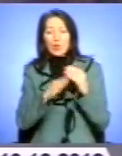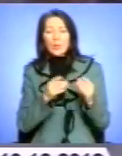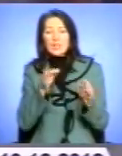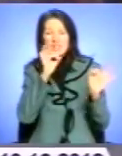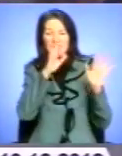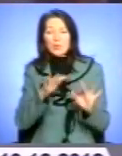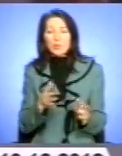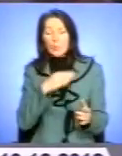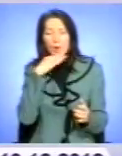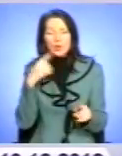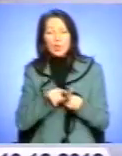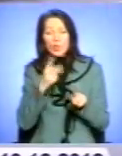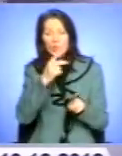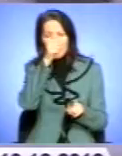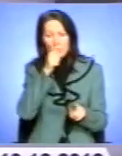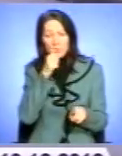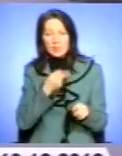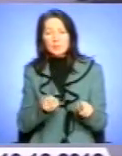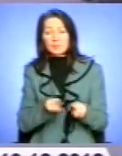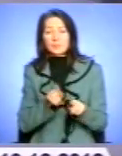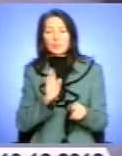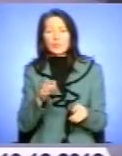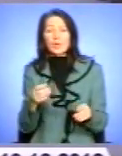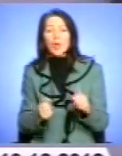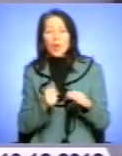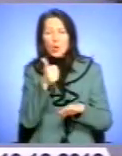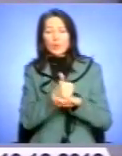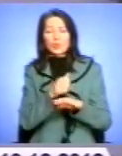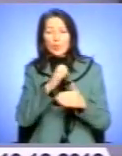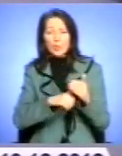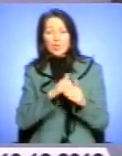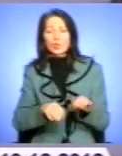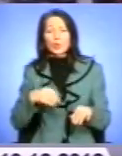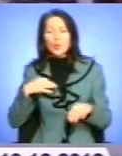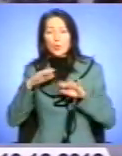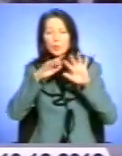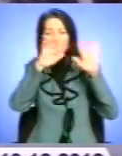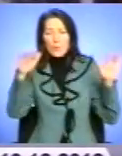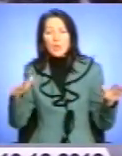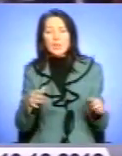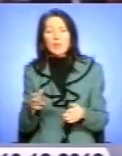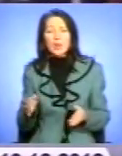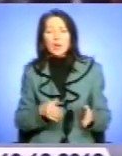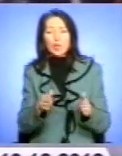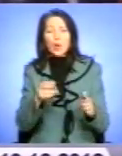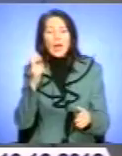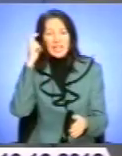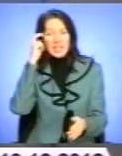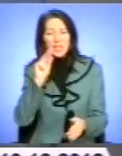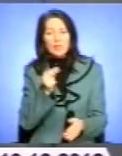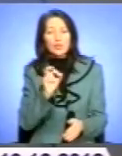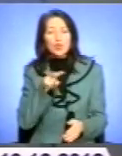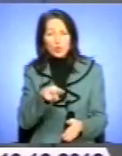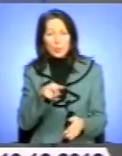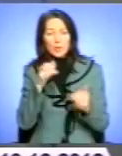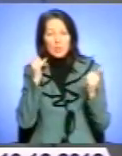це й стало основною причиною заметів на трасі Київ-Чоп. Утім, за словами першого заступника міністра, рух транспорту повністю відновлений. Саме